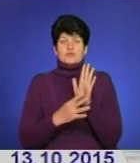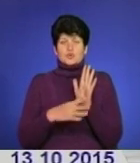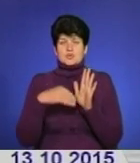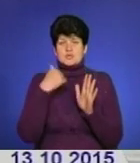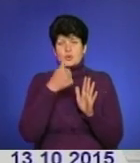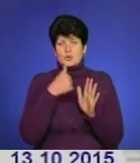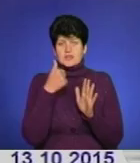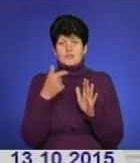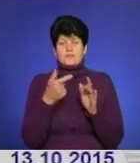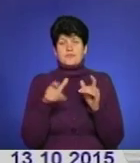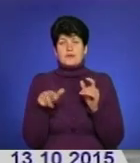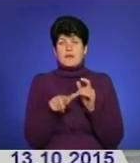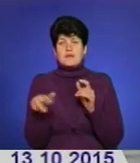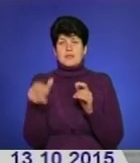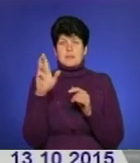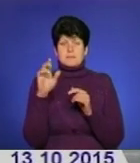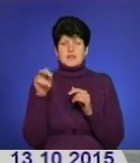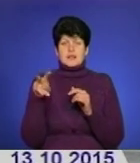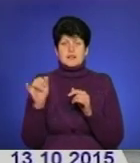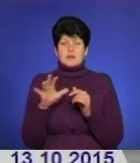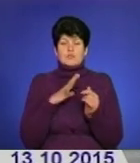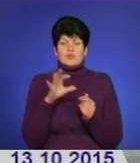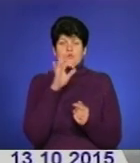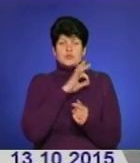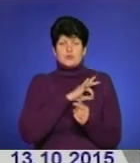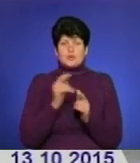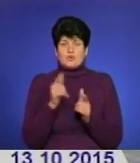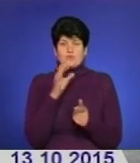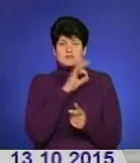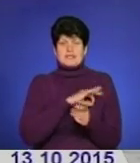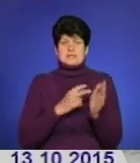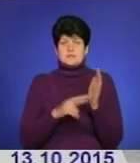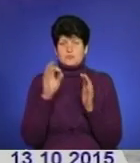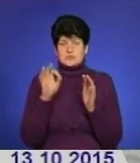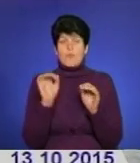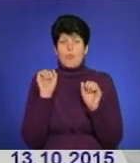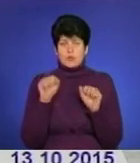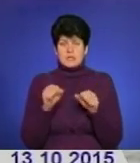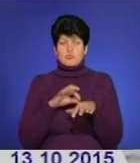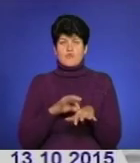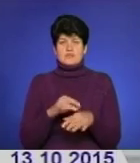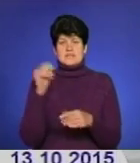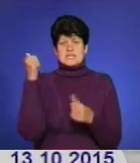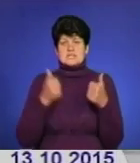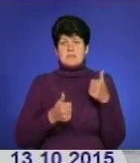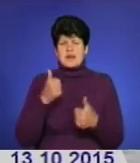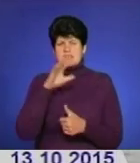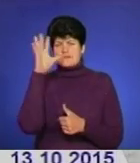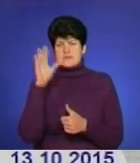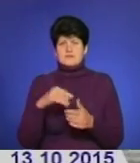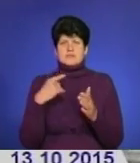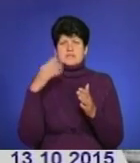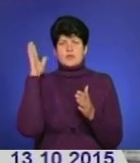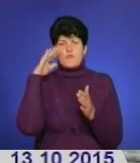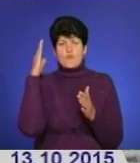грибний канал у Білій був готовий до використання на 70%. Тут могли проводити змагання з усіх водних видів